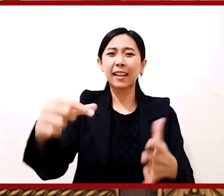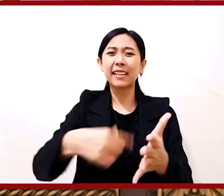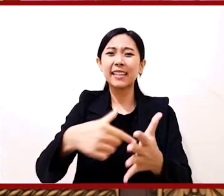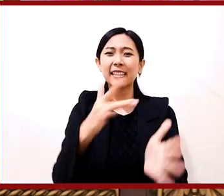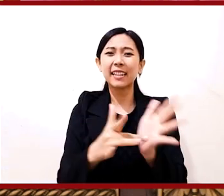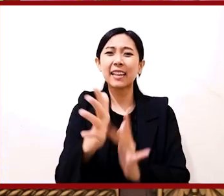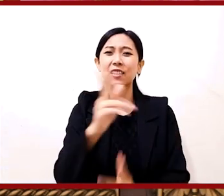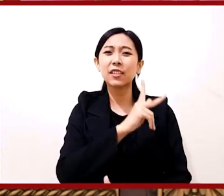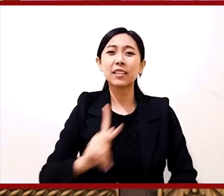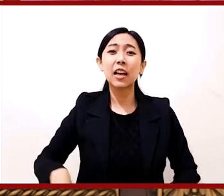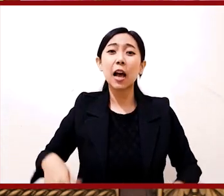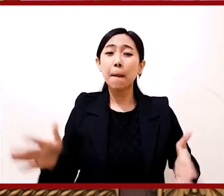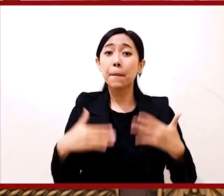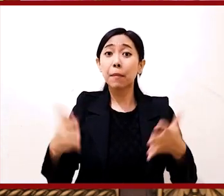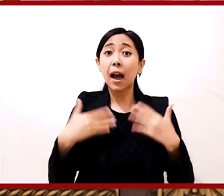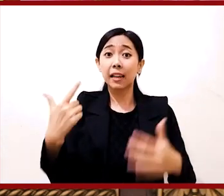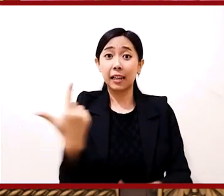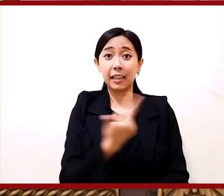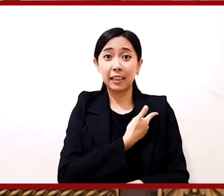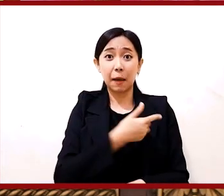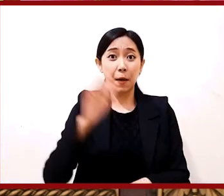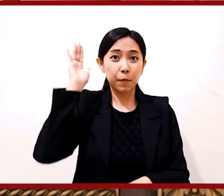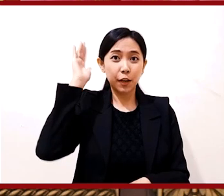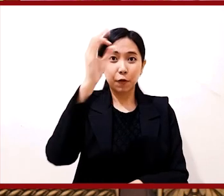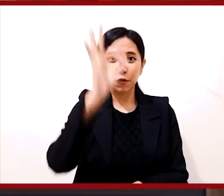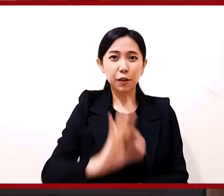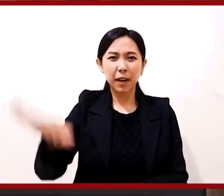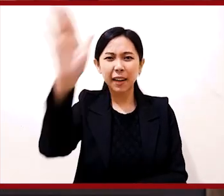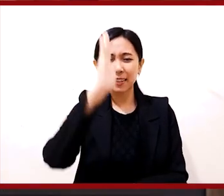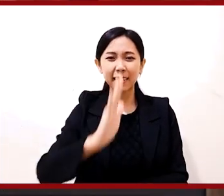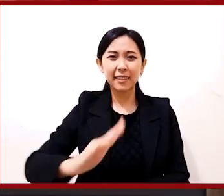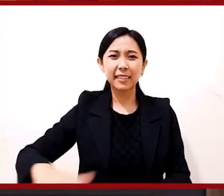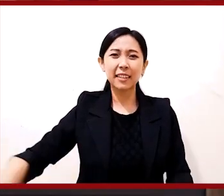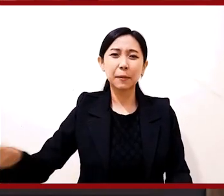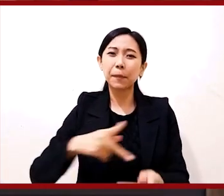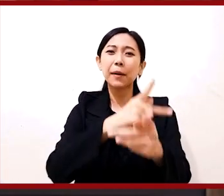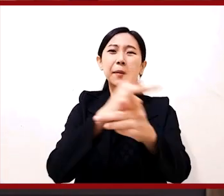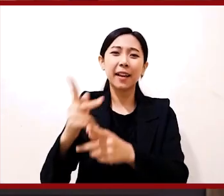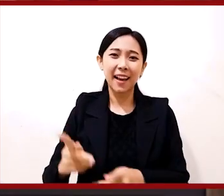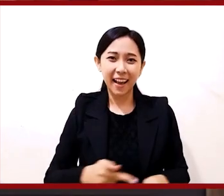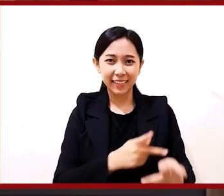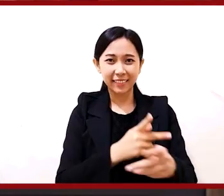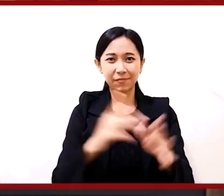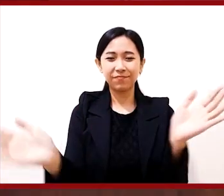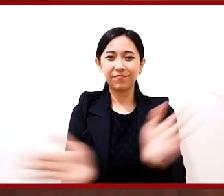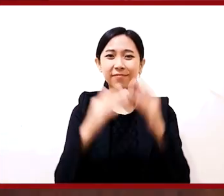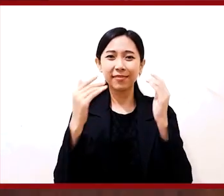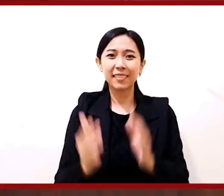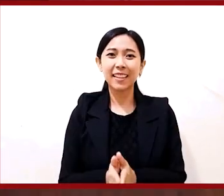Demikianlah Injil Yesus Kristus. Berbahagialah setiap kita yang mendengarkan firman Allah dan yang memeliharanya.